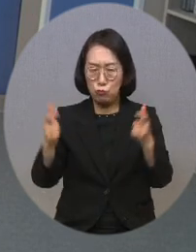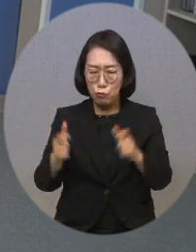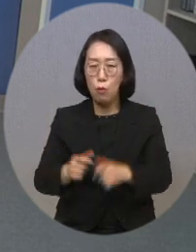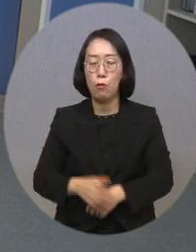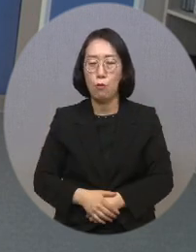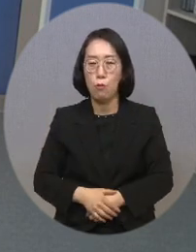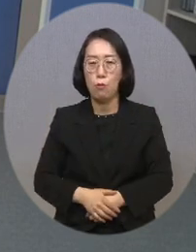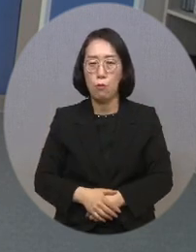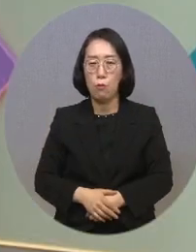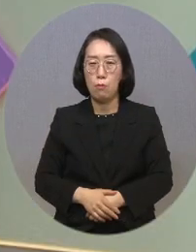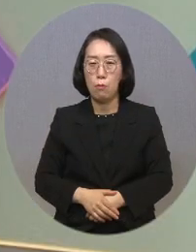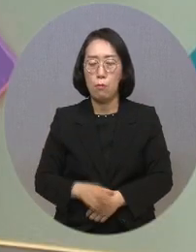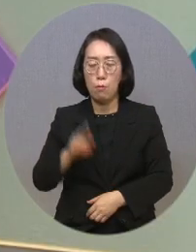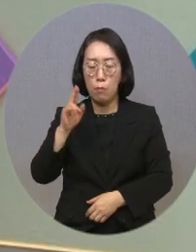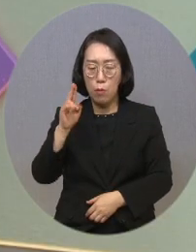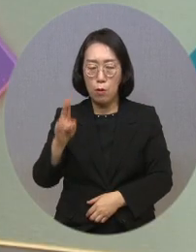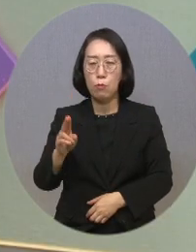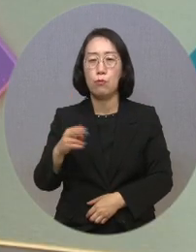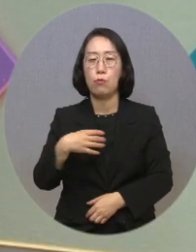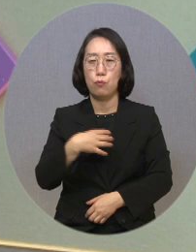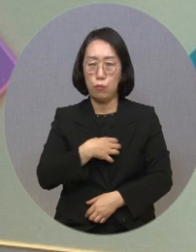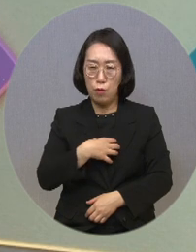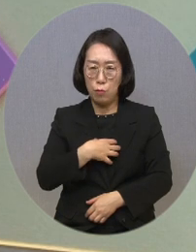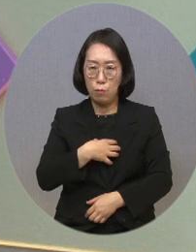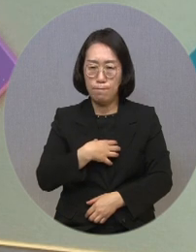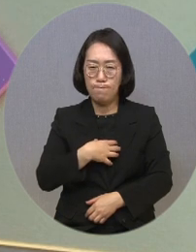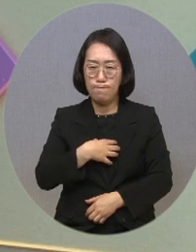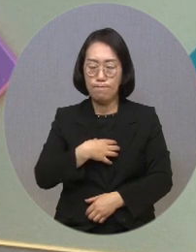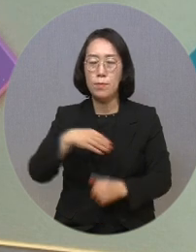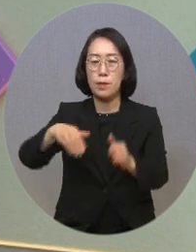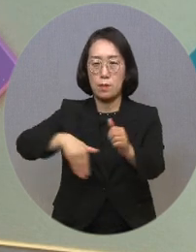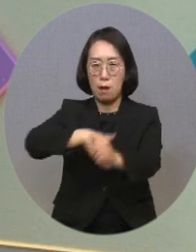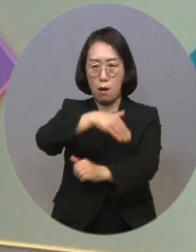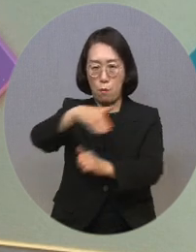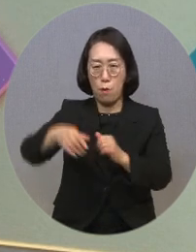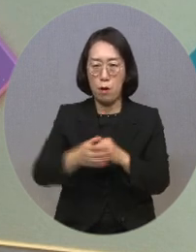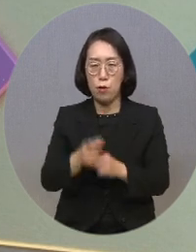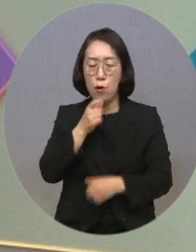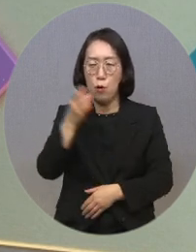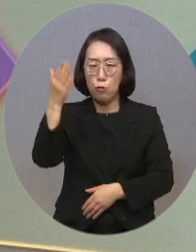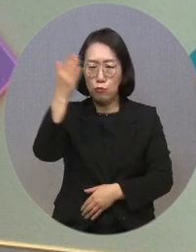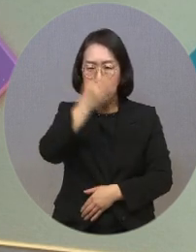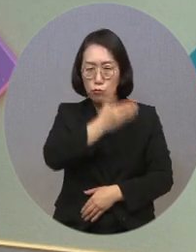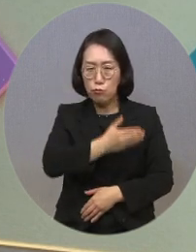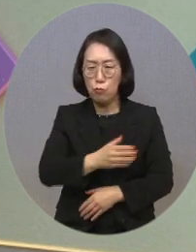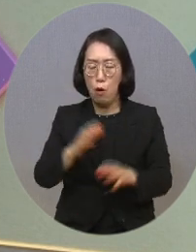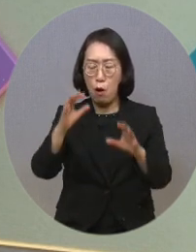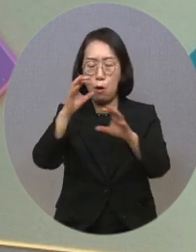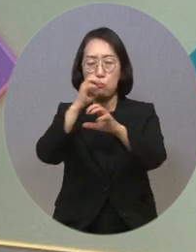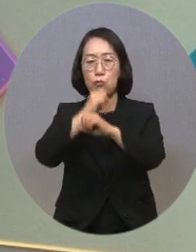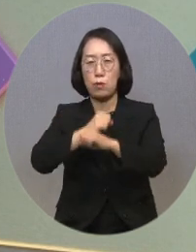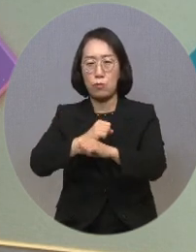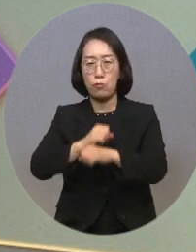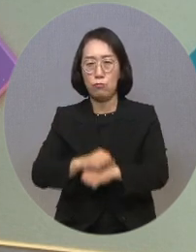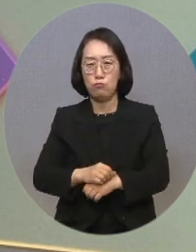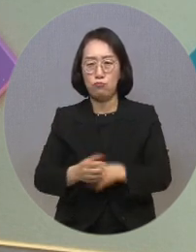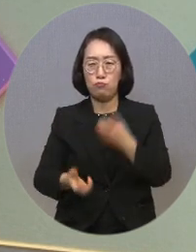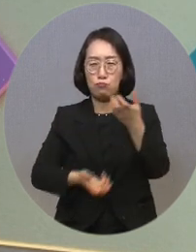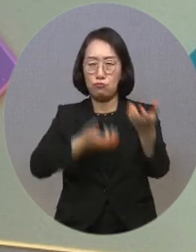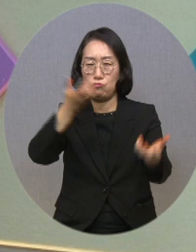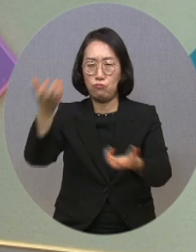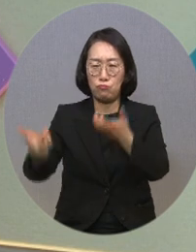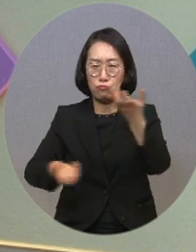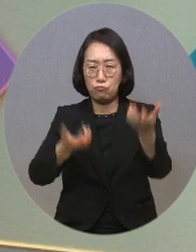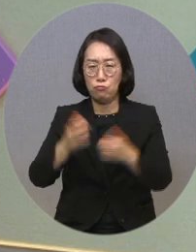위기다. 그 정도로 지금 여수가 희망이 없는 도시, 여수를 떠나가야만